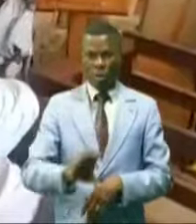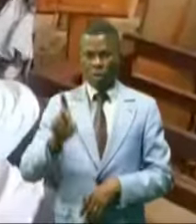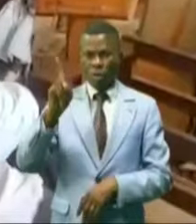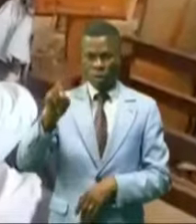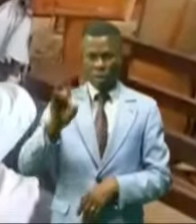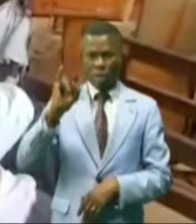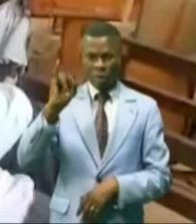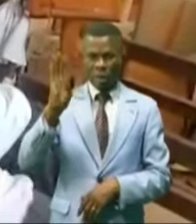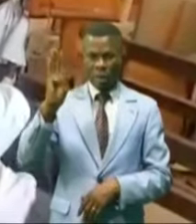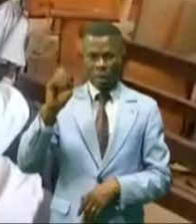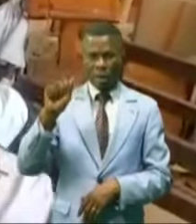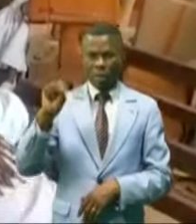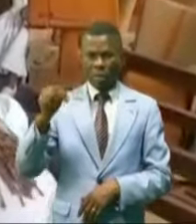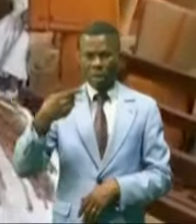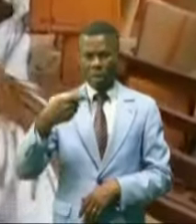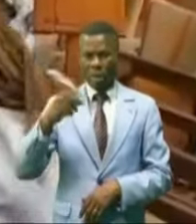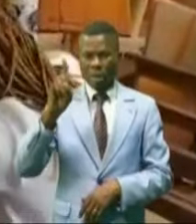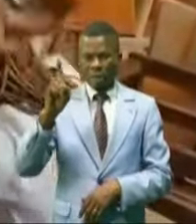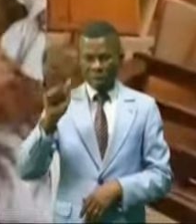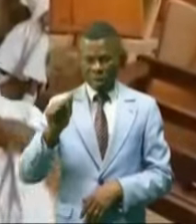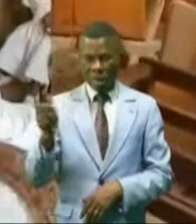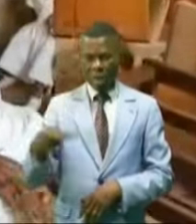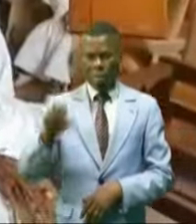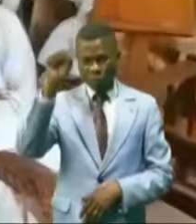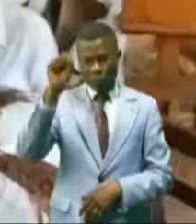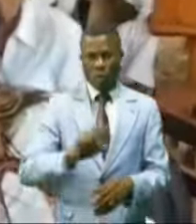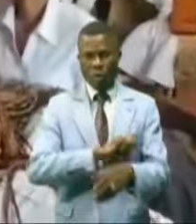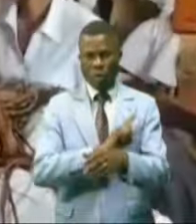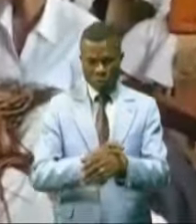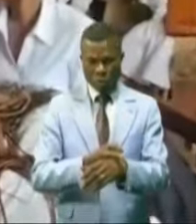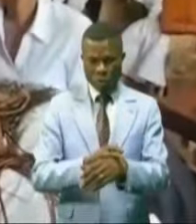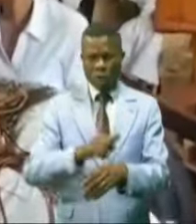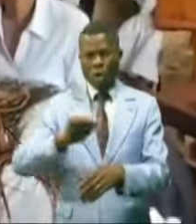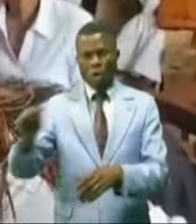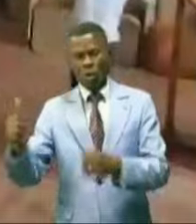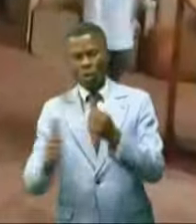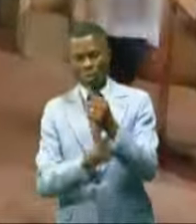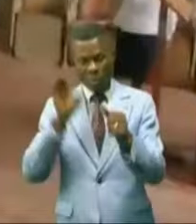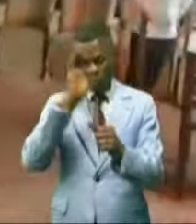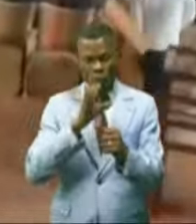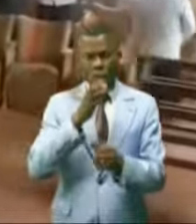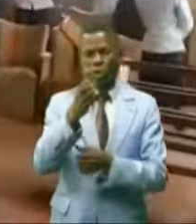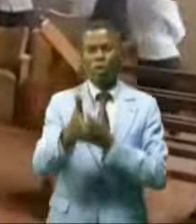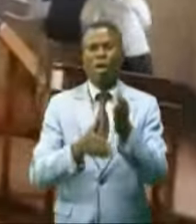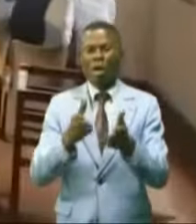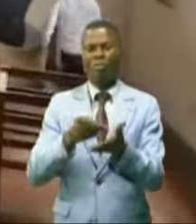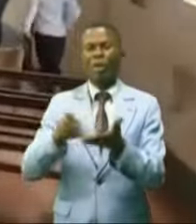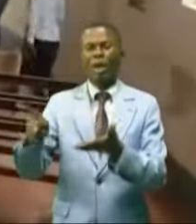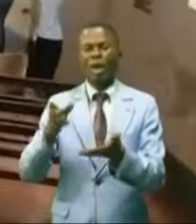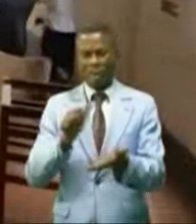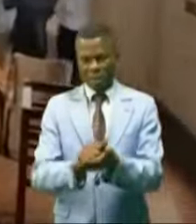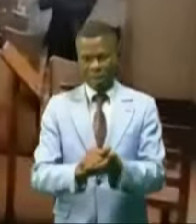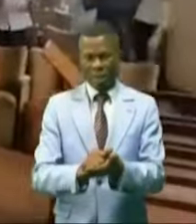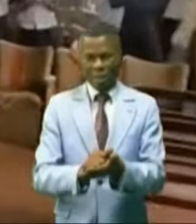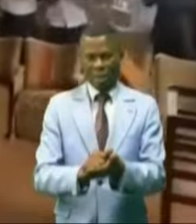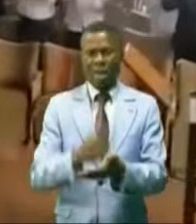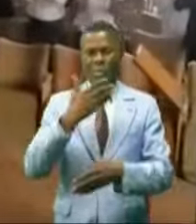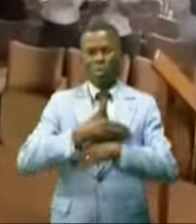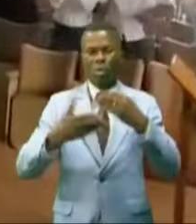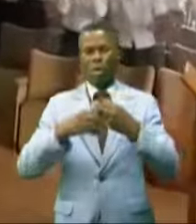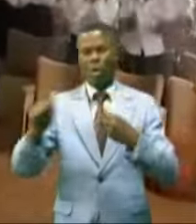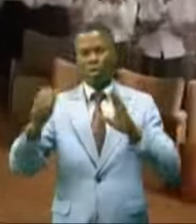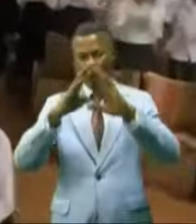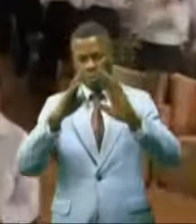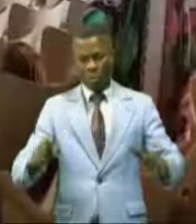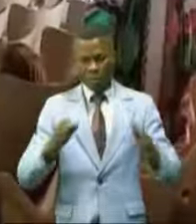dans la ville de Bukavu, province du Sud-Kivu, est sous la menace persistante d'espoliation par des tierces personnes.